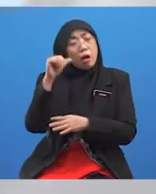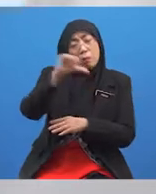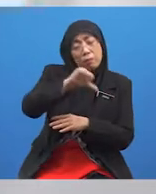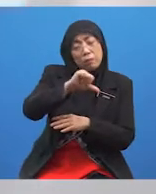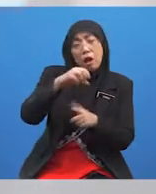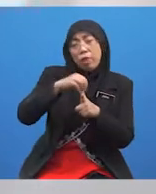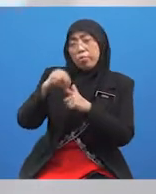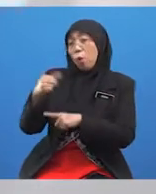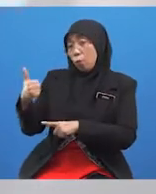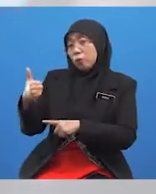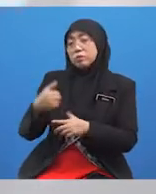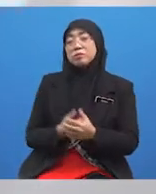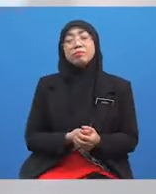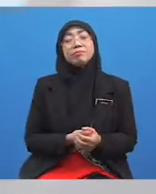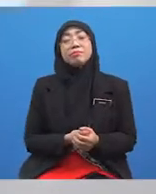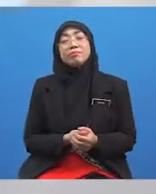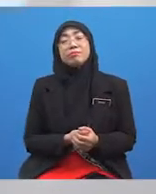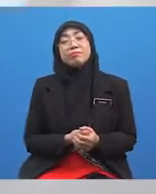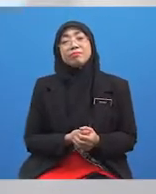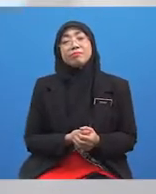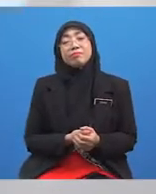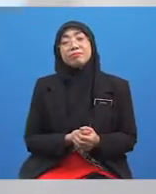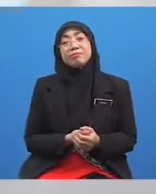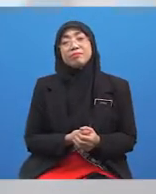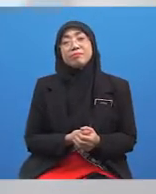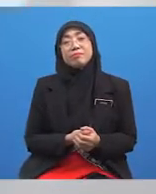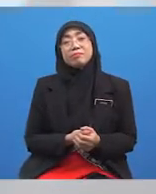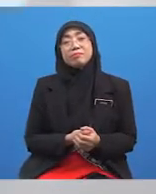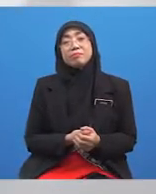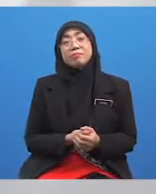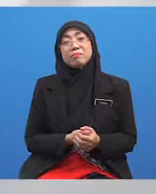dan faedah tentang produk baru atau sebaliknya.